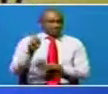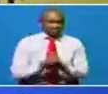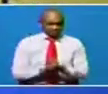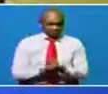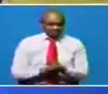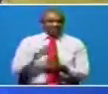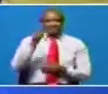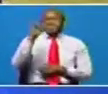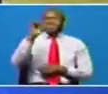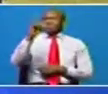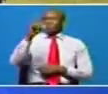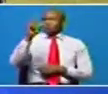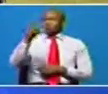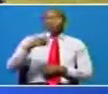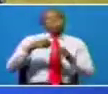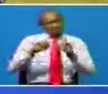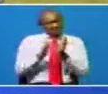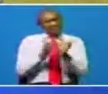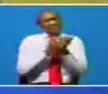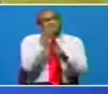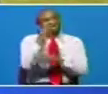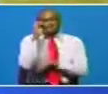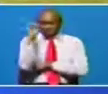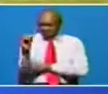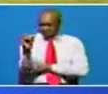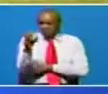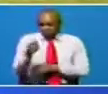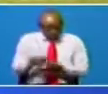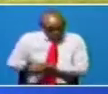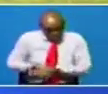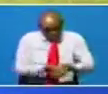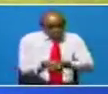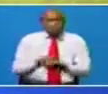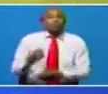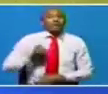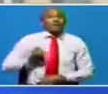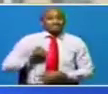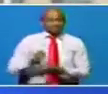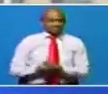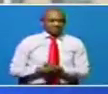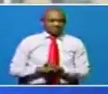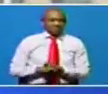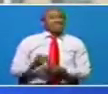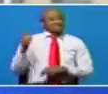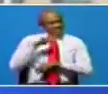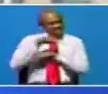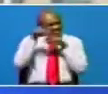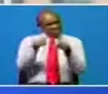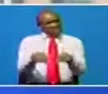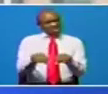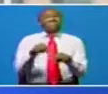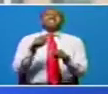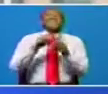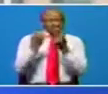Sinyolo nao ililaza Bweranyange mabao 13 kwa 0 kwenye magongo ya kinadada. Ni siku ambayo baadhi ya timu kutoka